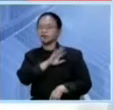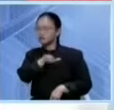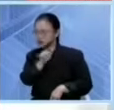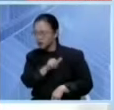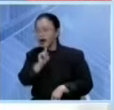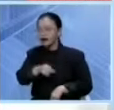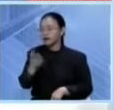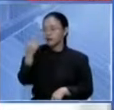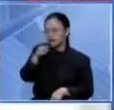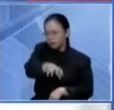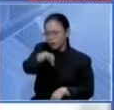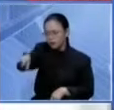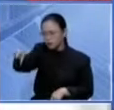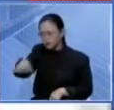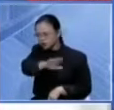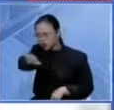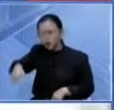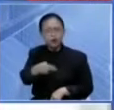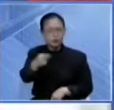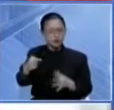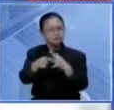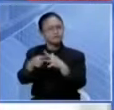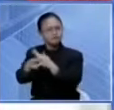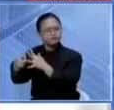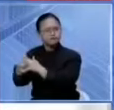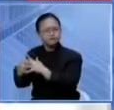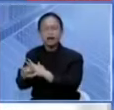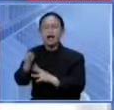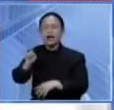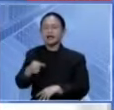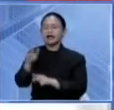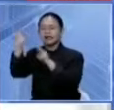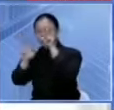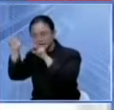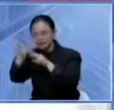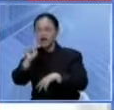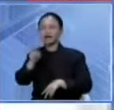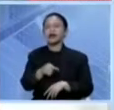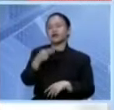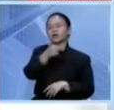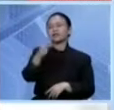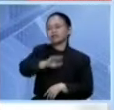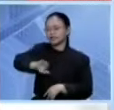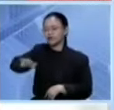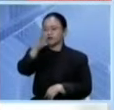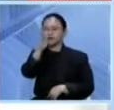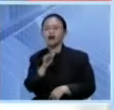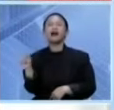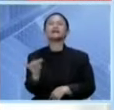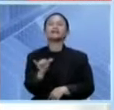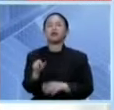bahwa pencoblosan juga telah dilakukan di berbagai wilayah di Indonesia Timur dan Indonesia Tengah. Ya, benar sekali dari sekitar pemirsa, di mana di